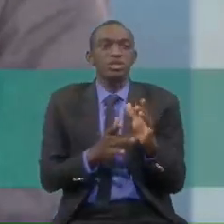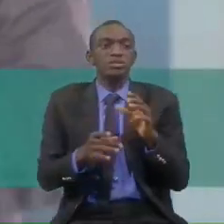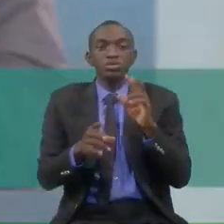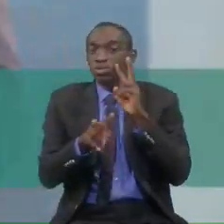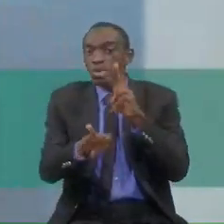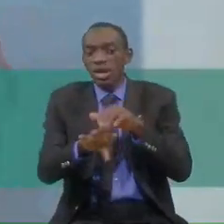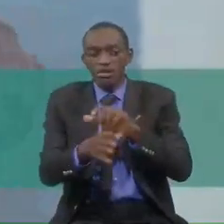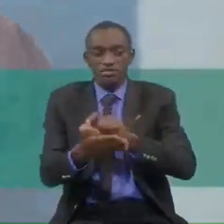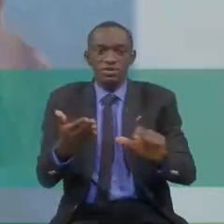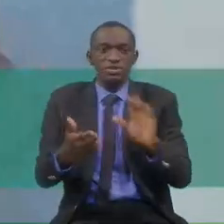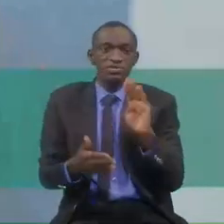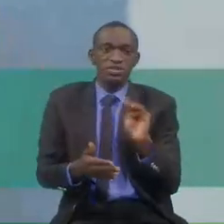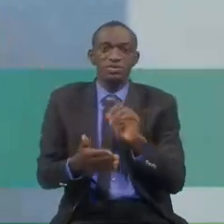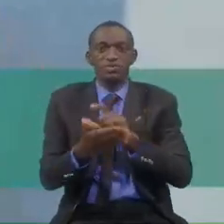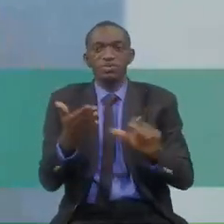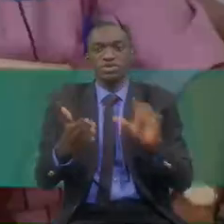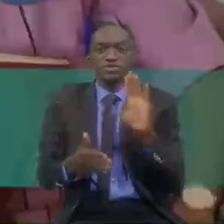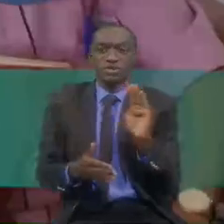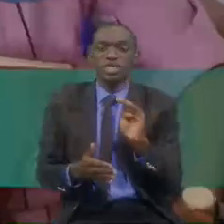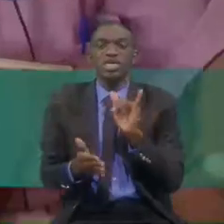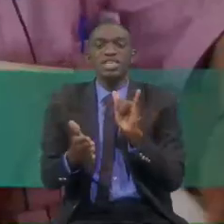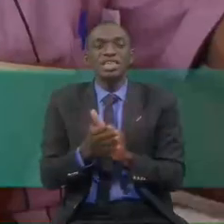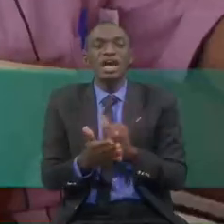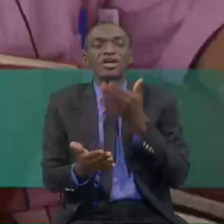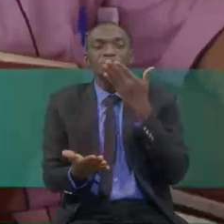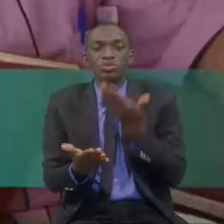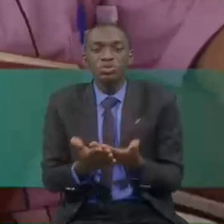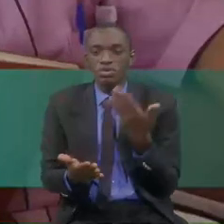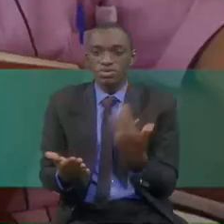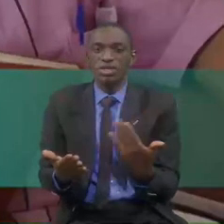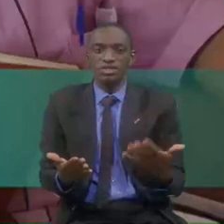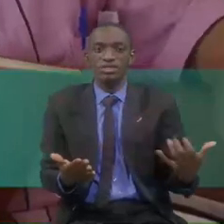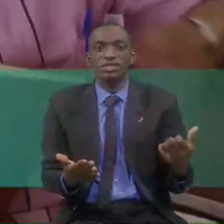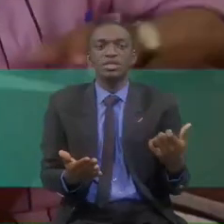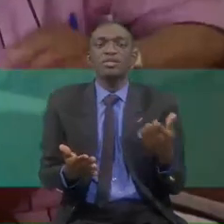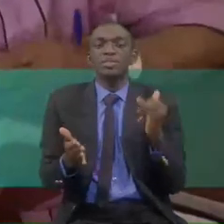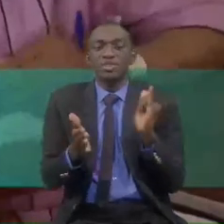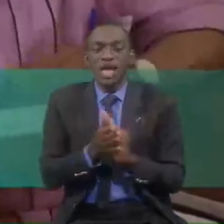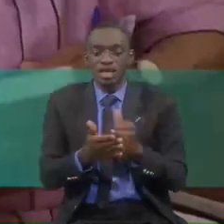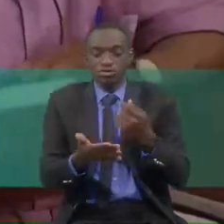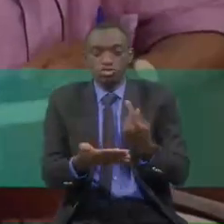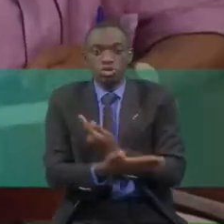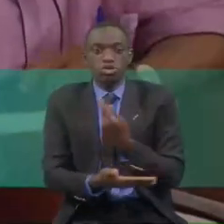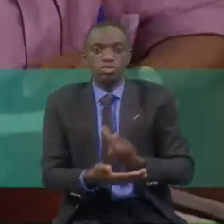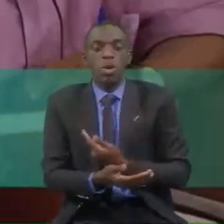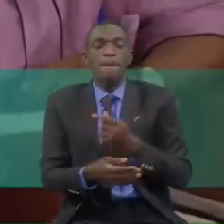14. 14 dit, garde le bon dépôt. Ce message de l'Évangile,